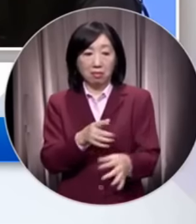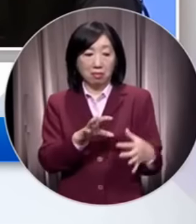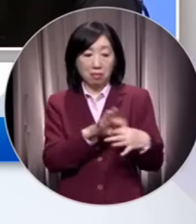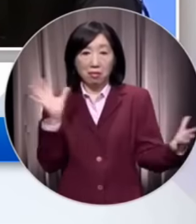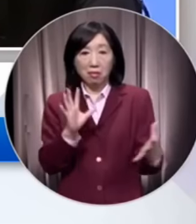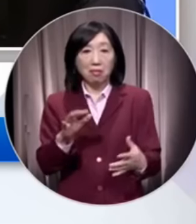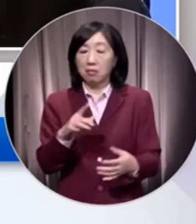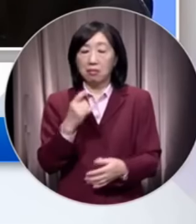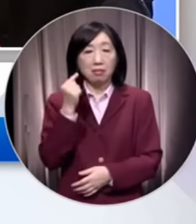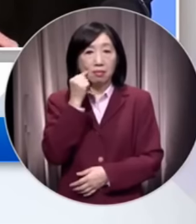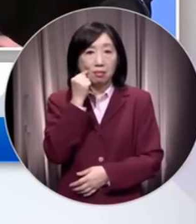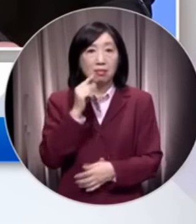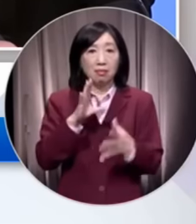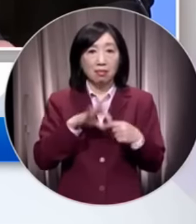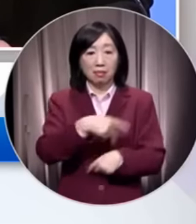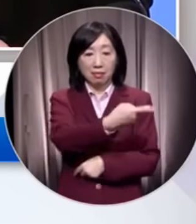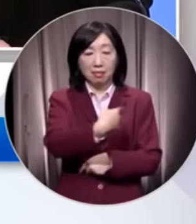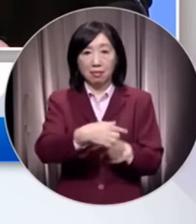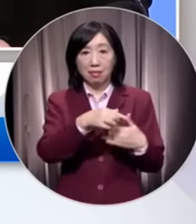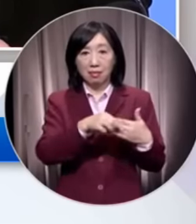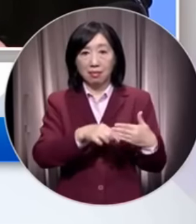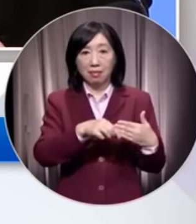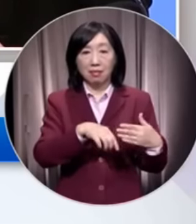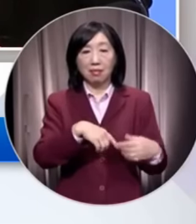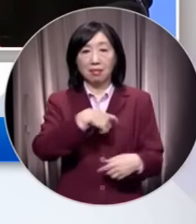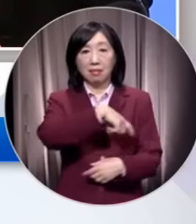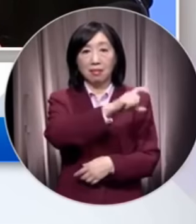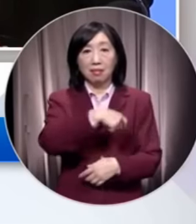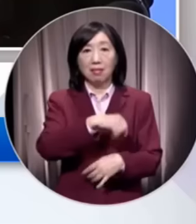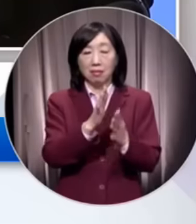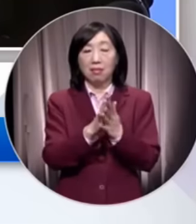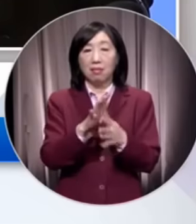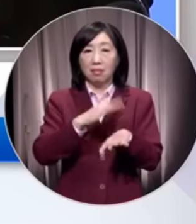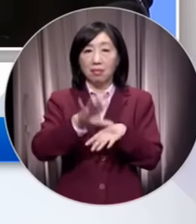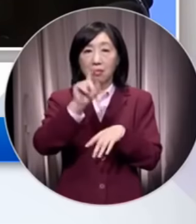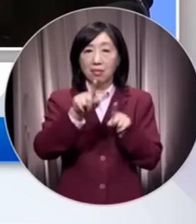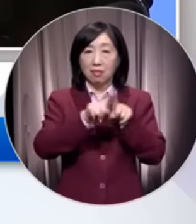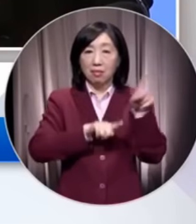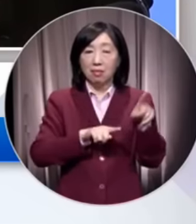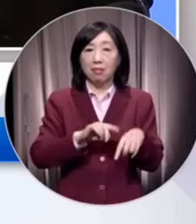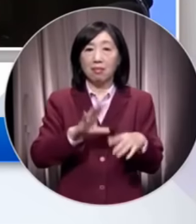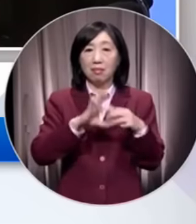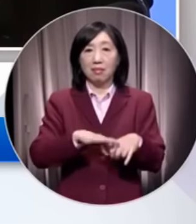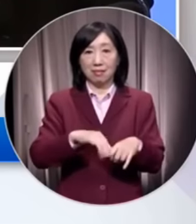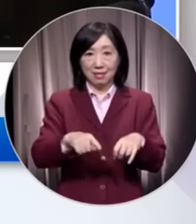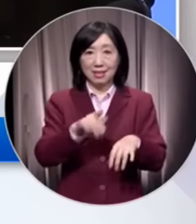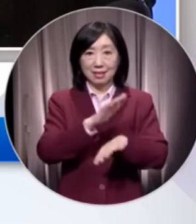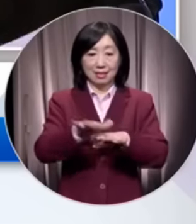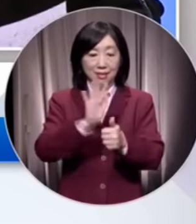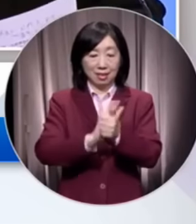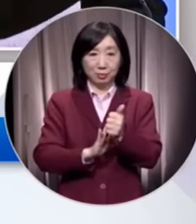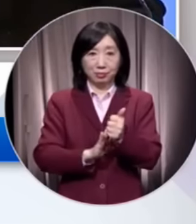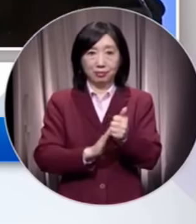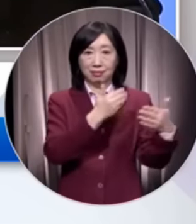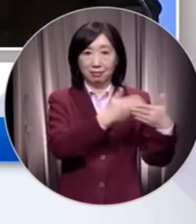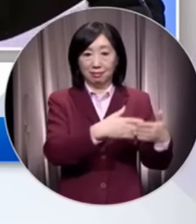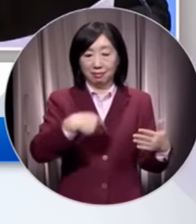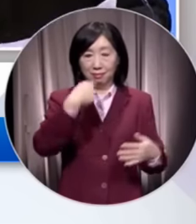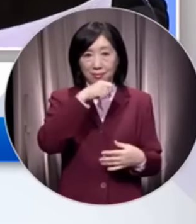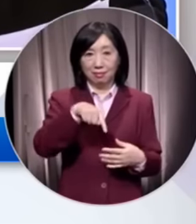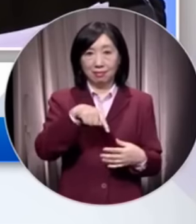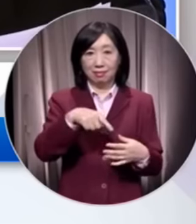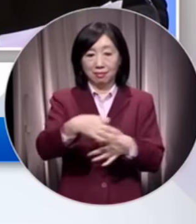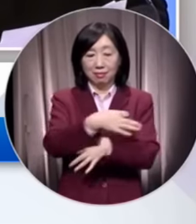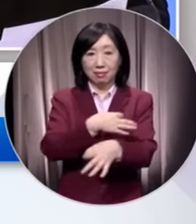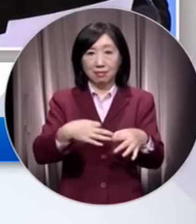两岸的政治的制度基本上存在了相当程度的差异，这也造成在两岸经贸往来当中